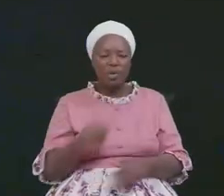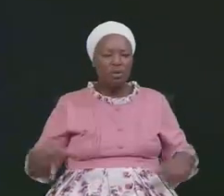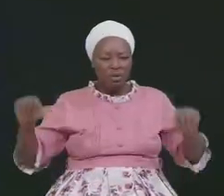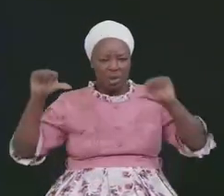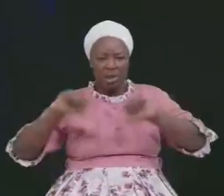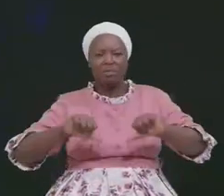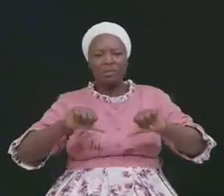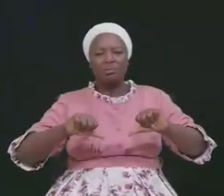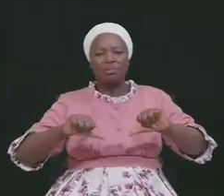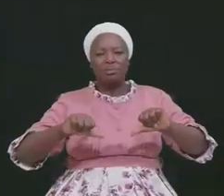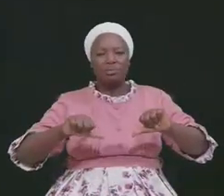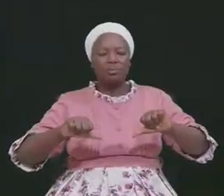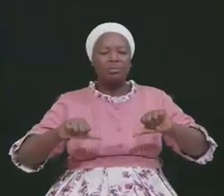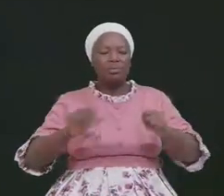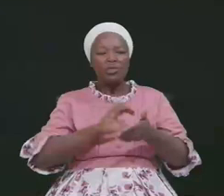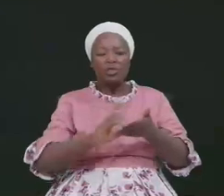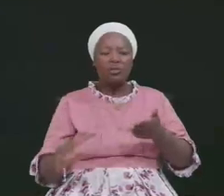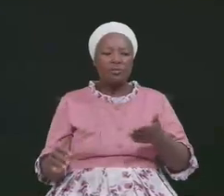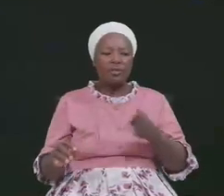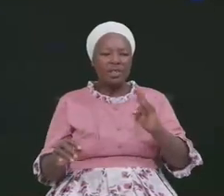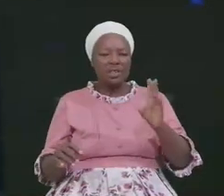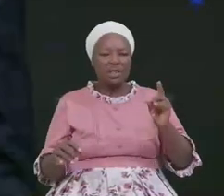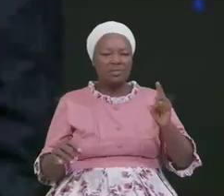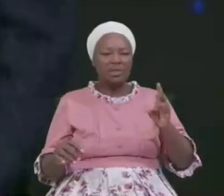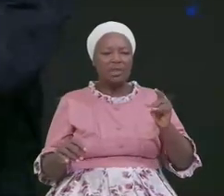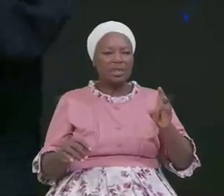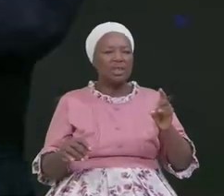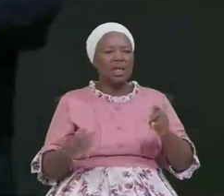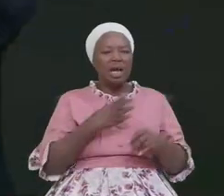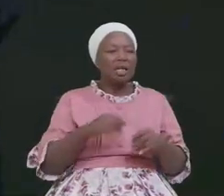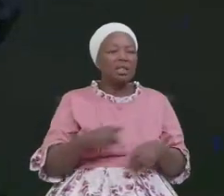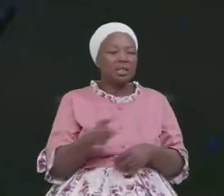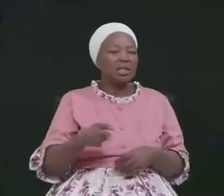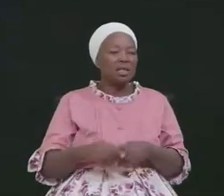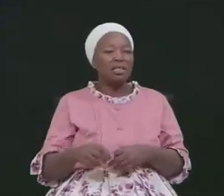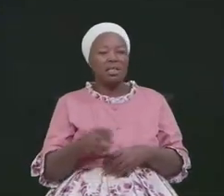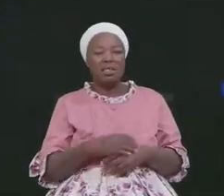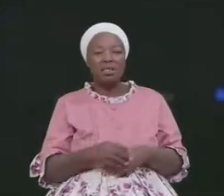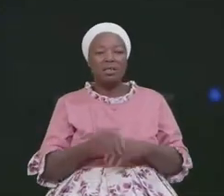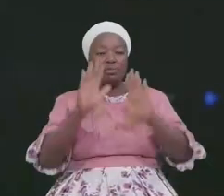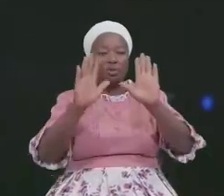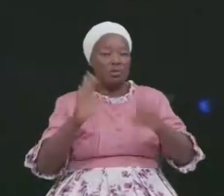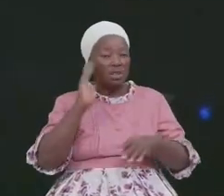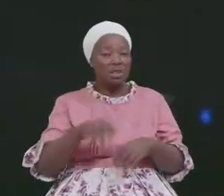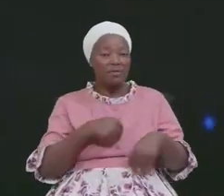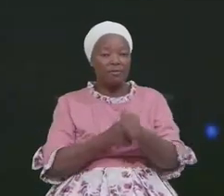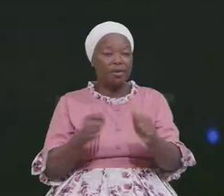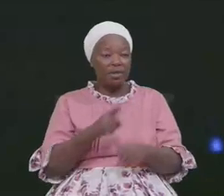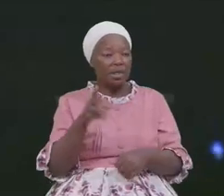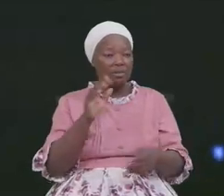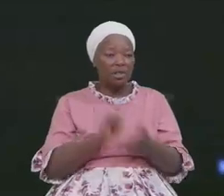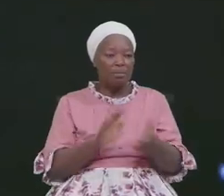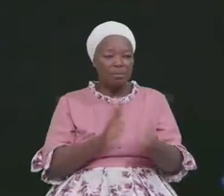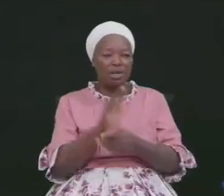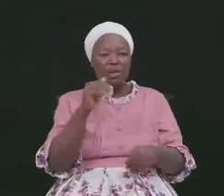Verset 17, voici les miracles qui accompagneront ceux qui auront cru. En mon nom, ils chasseront les